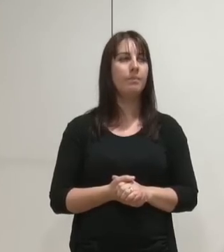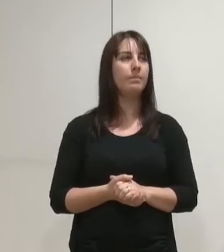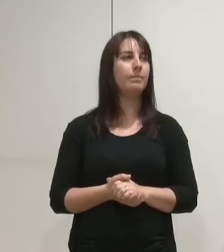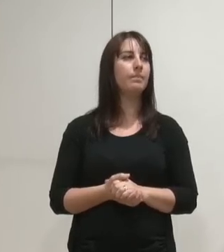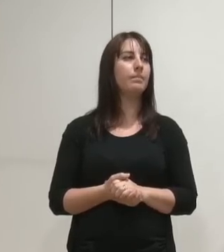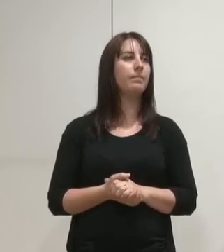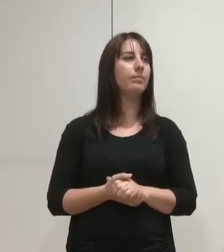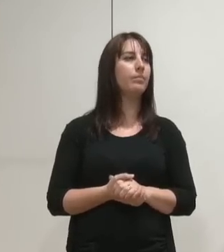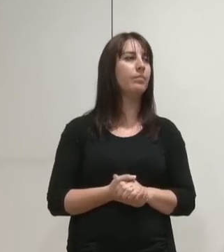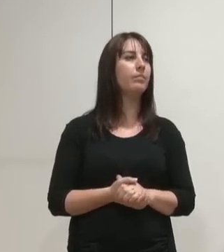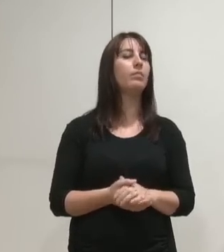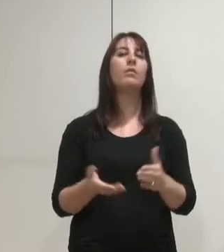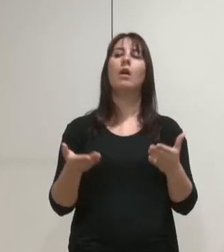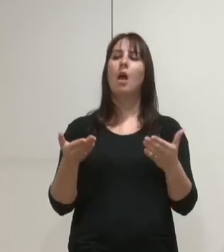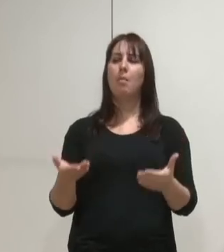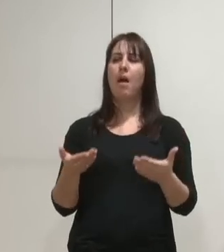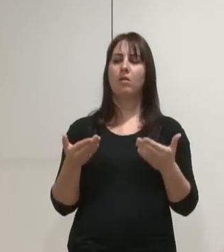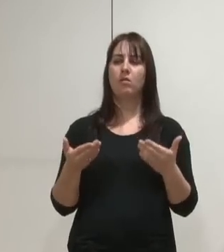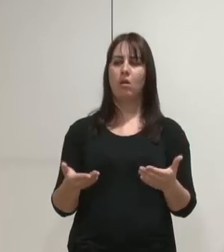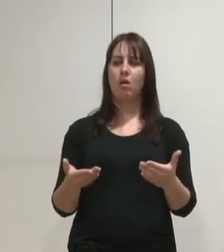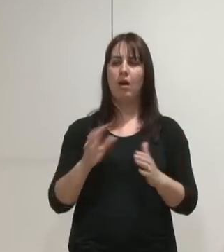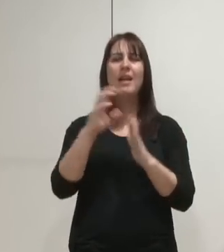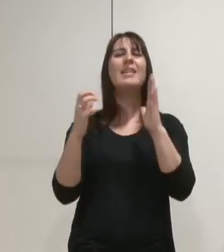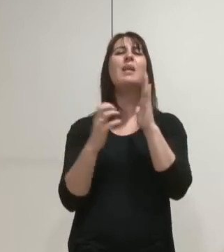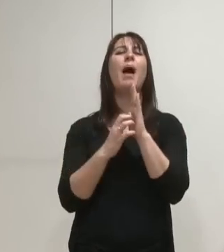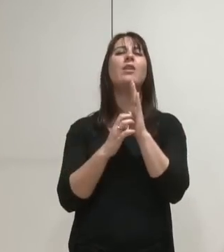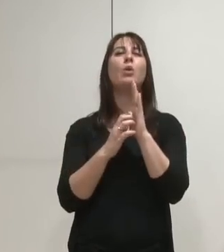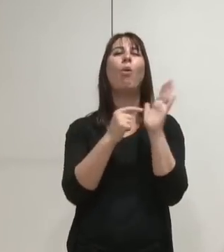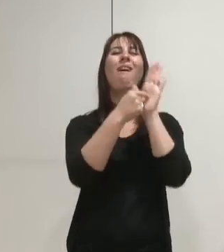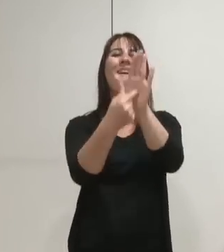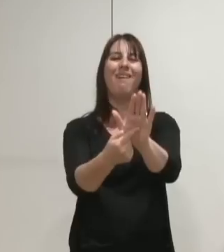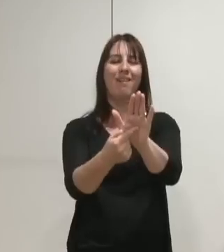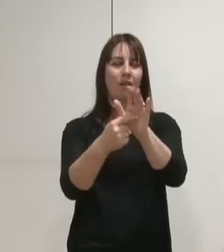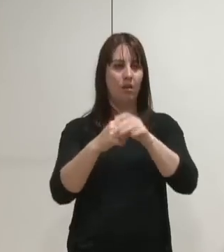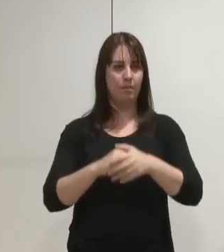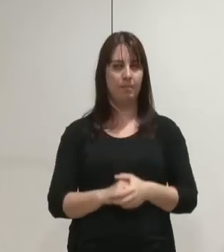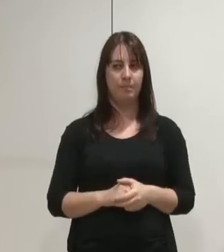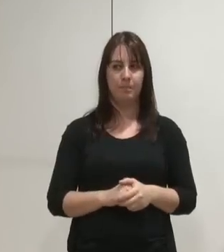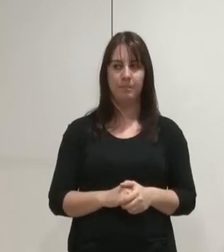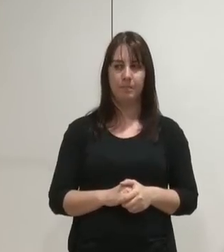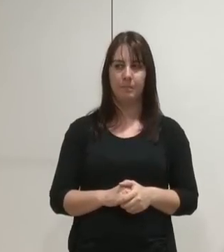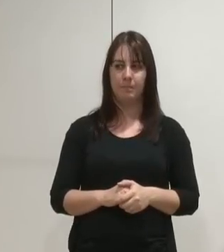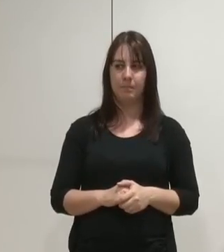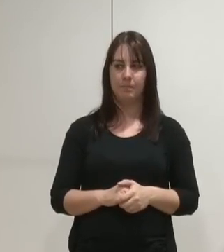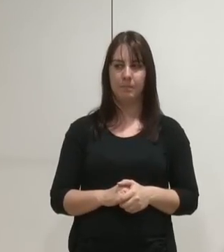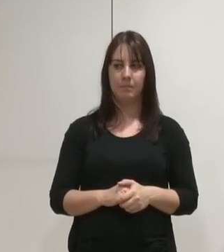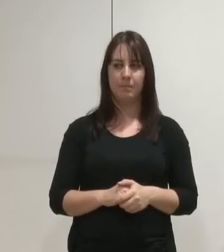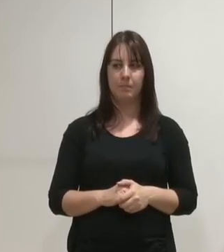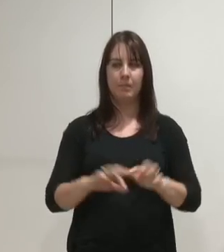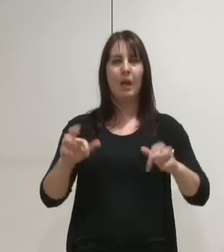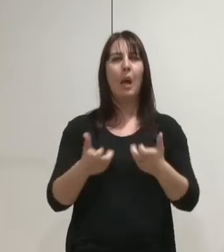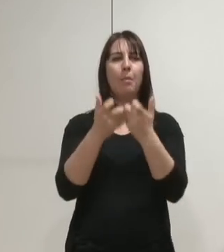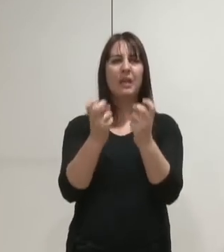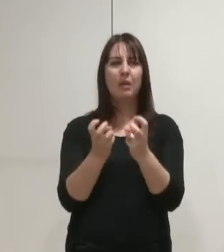he maintenant revenons-en à la délibération en question la hausse nécessaire des tarifs pour